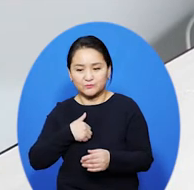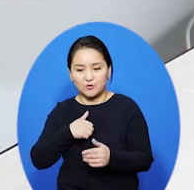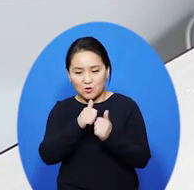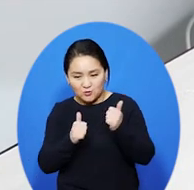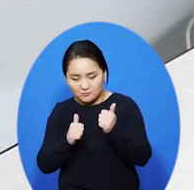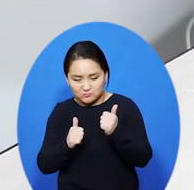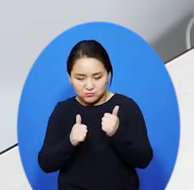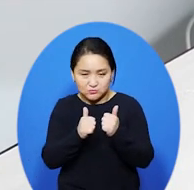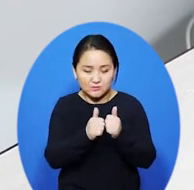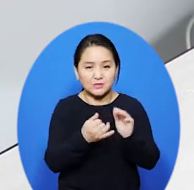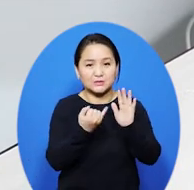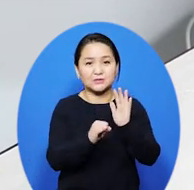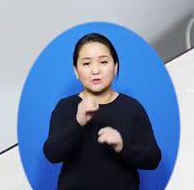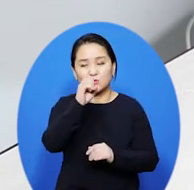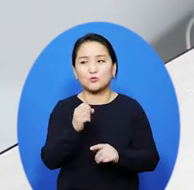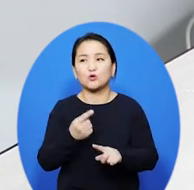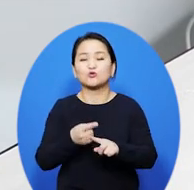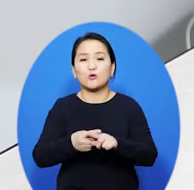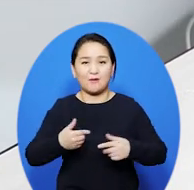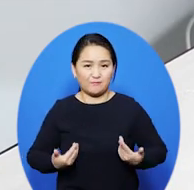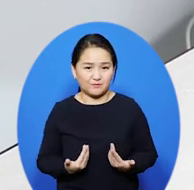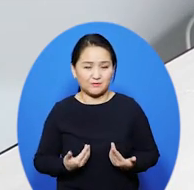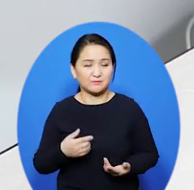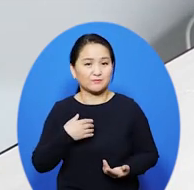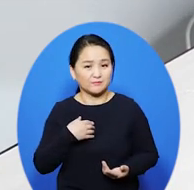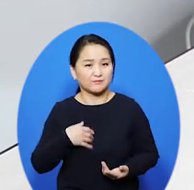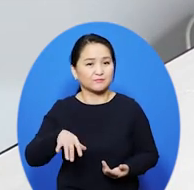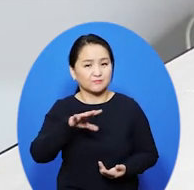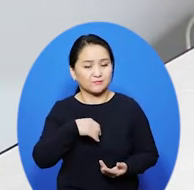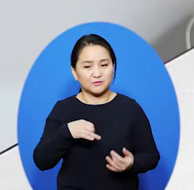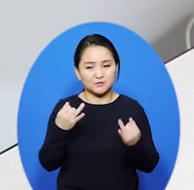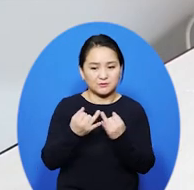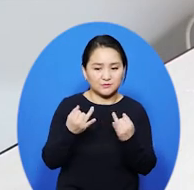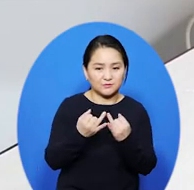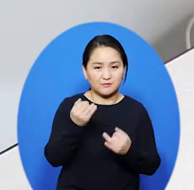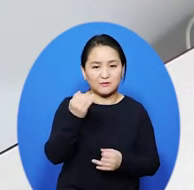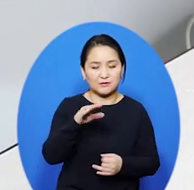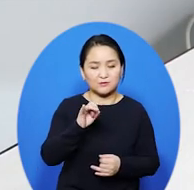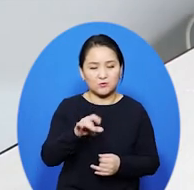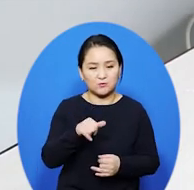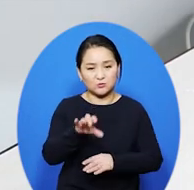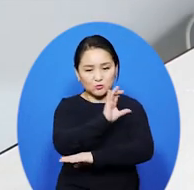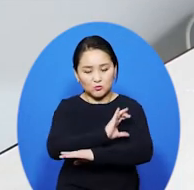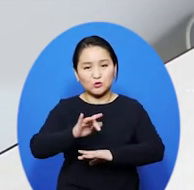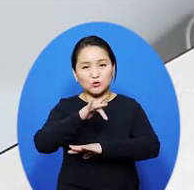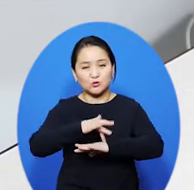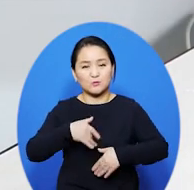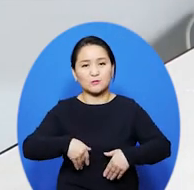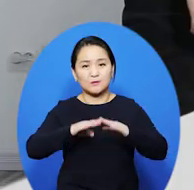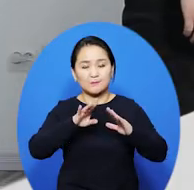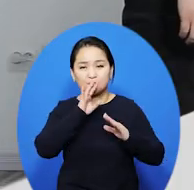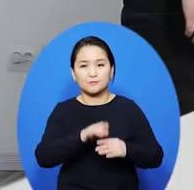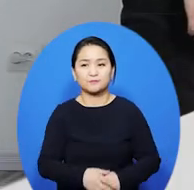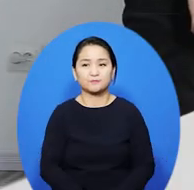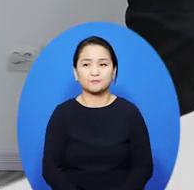тэгээд ерөнхийд бол 60 гаруй хувь нь бол тэр суралцагчдын 60 гаруй хувь нь хөдөө нөт суралцдаг учраас бид нар онлайн платформын суралцсан сургалтын төвөнд ээ гэж утсан.